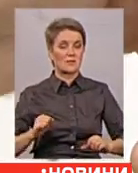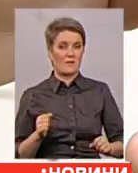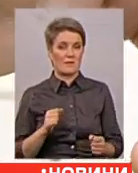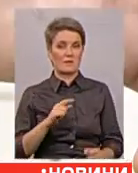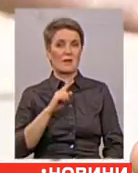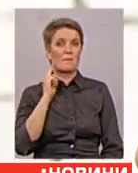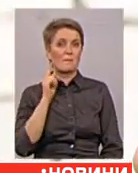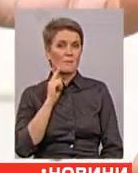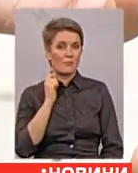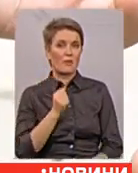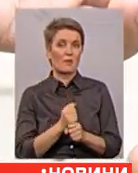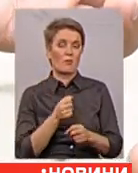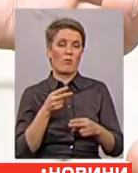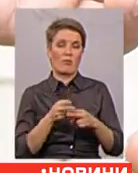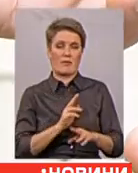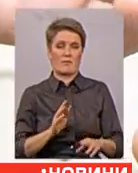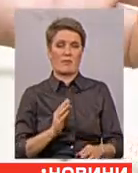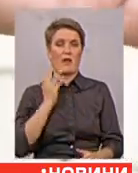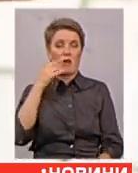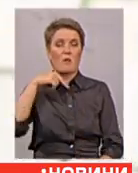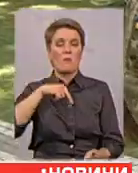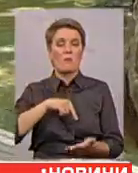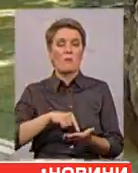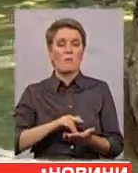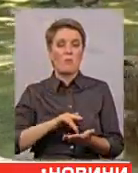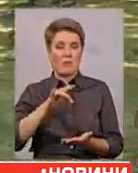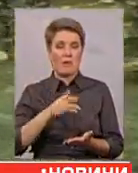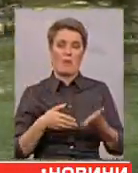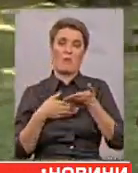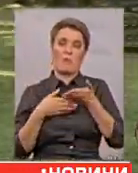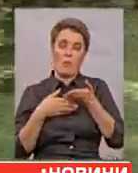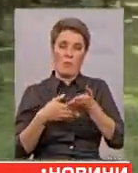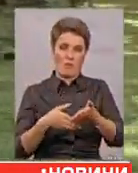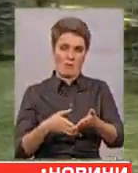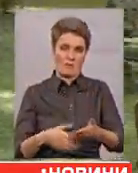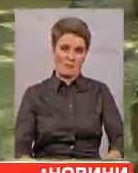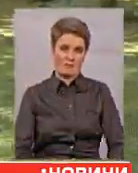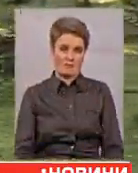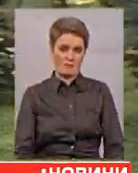молодість роботі не заважає, адже його мета – допомагати. Дмитро Грінченко, Юрій Анісімов. Новини на Першому.